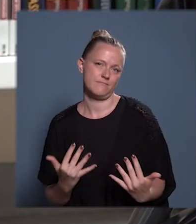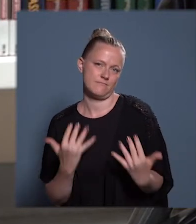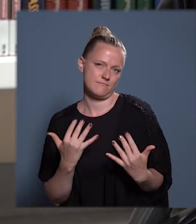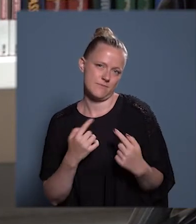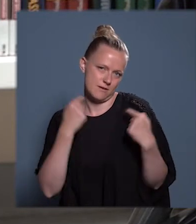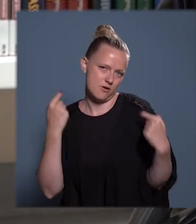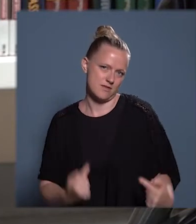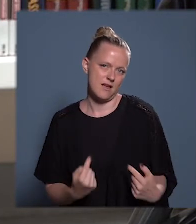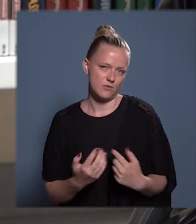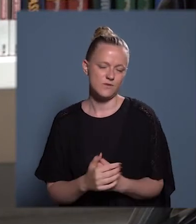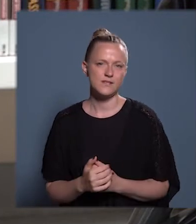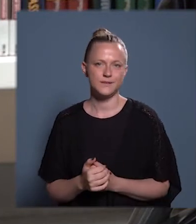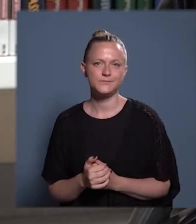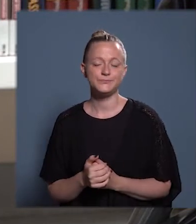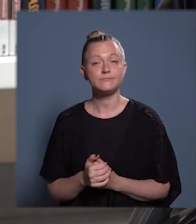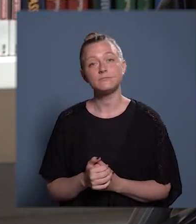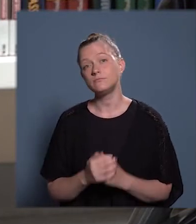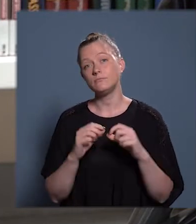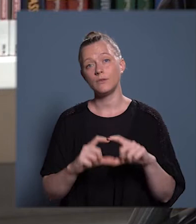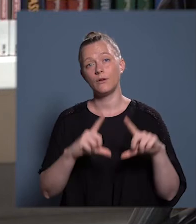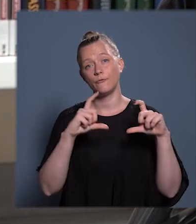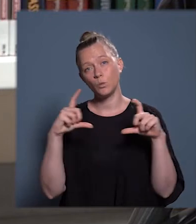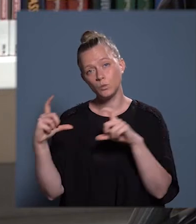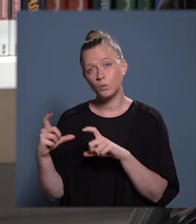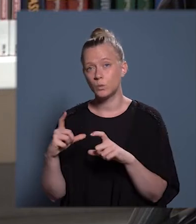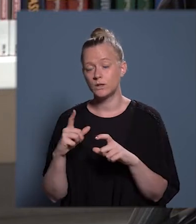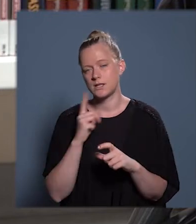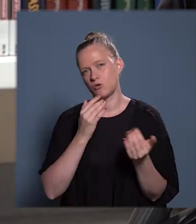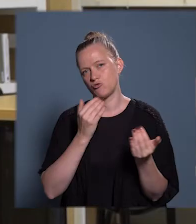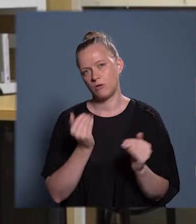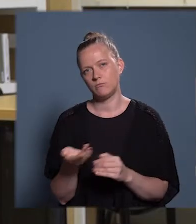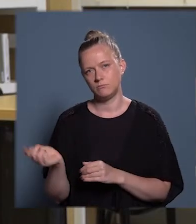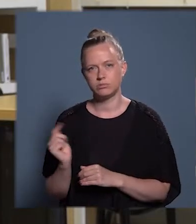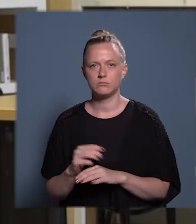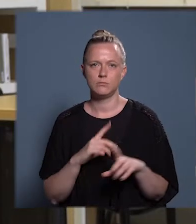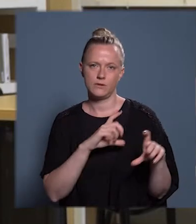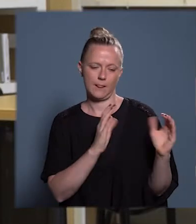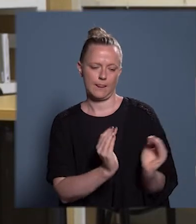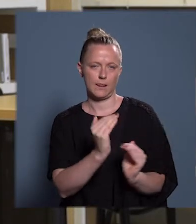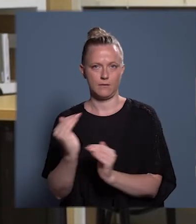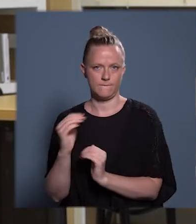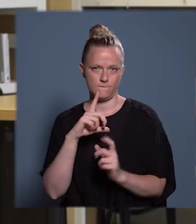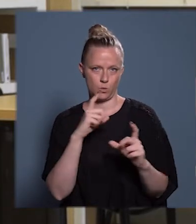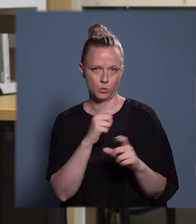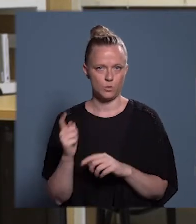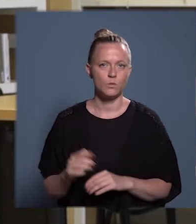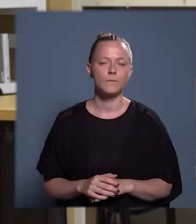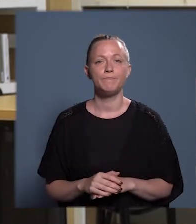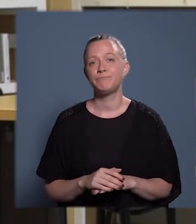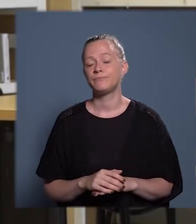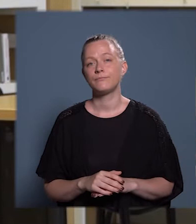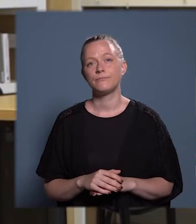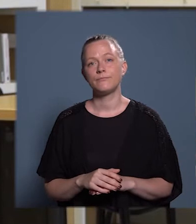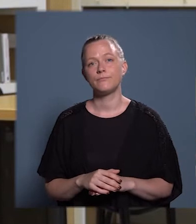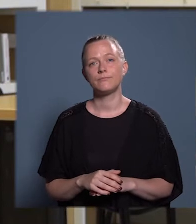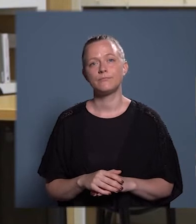meghatározza. Igen. A fotó nagyon kisebb, az a kisebb fotók ezek, és pár